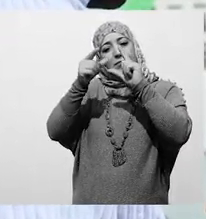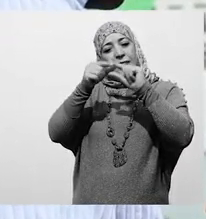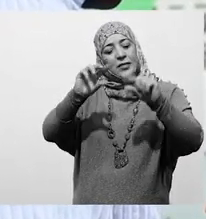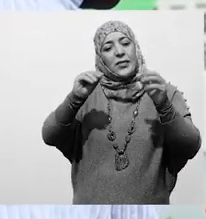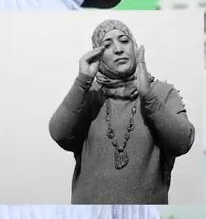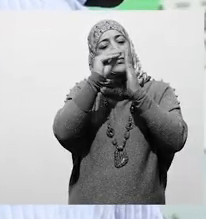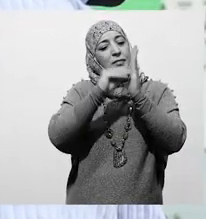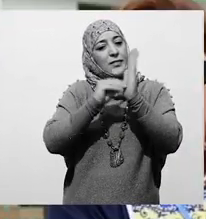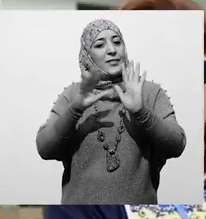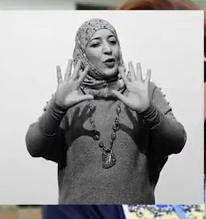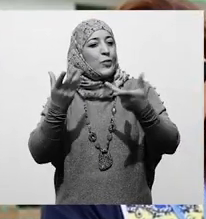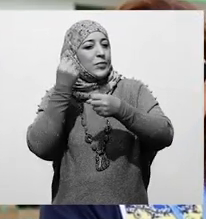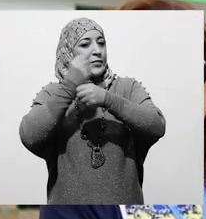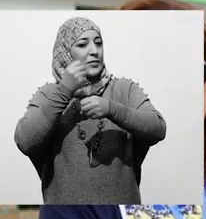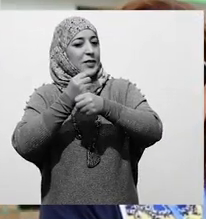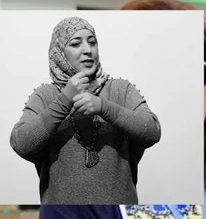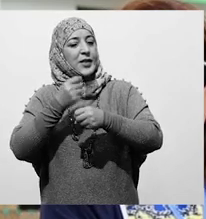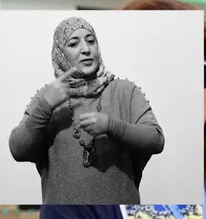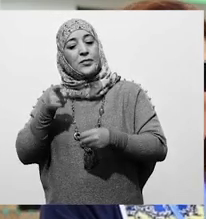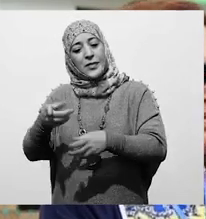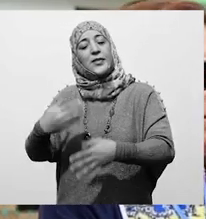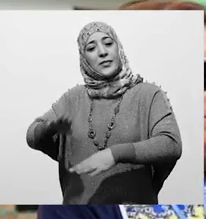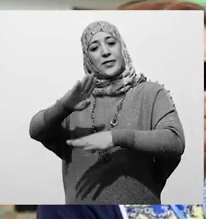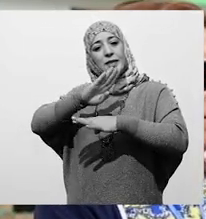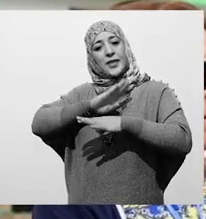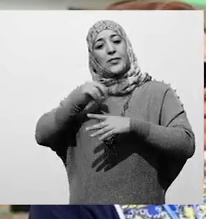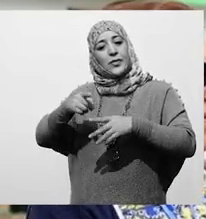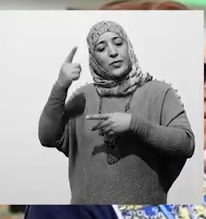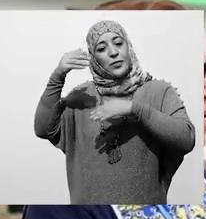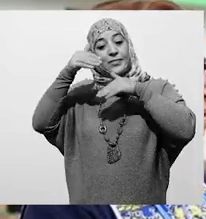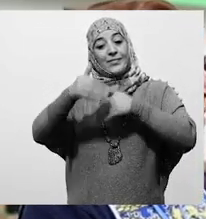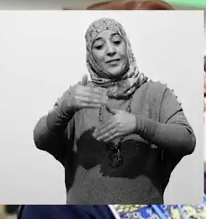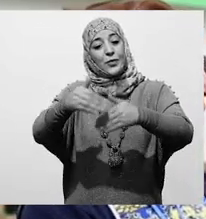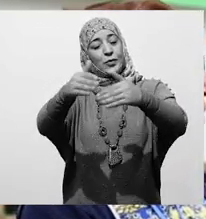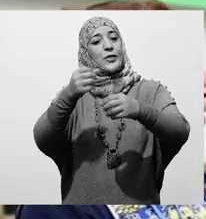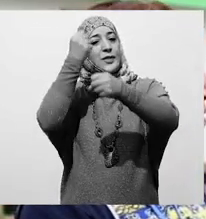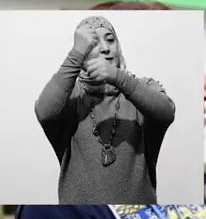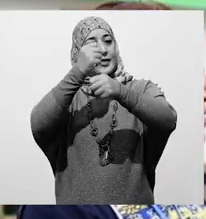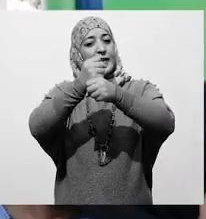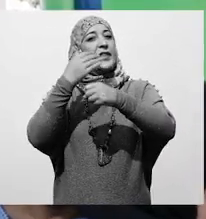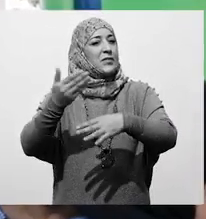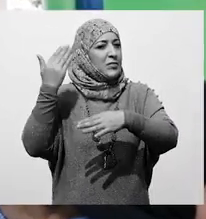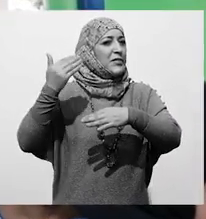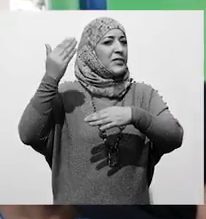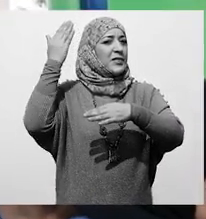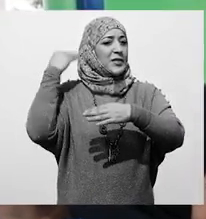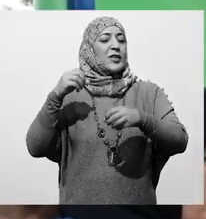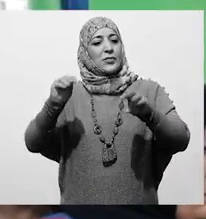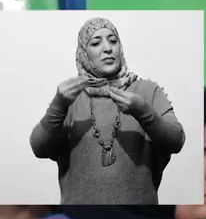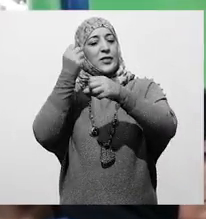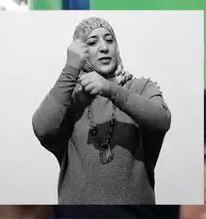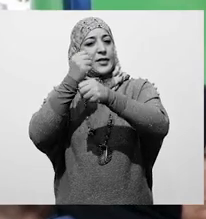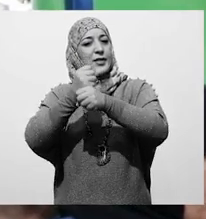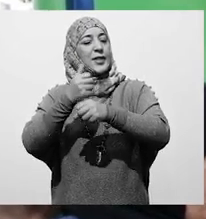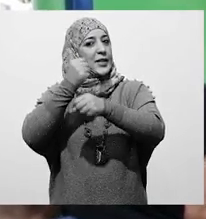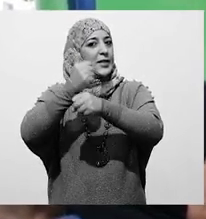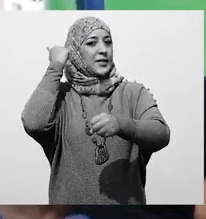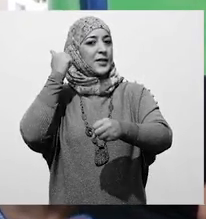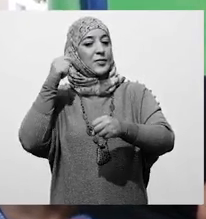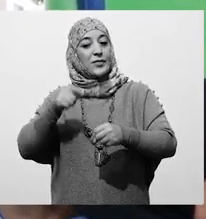adéquate à prendre et je me suis rendu compte c'était en fait la continuité du travail que nous avons déjà entamé l'année dernière